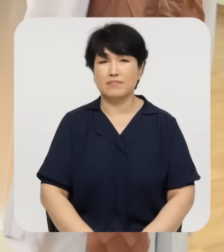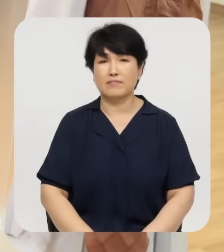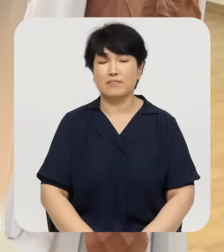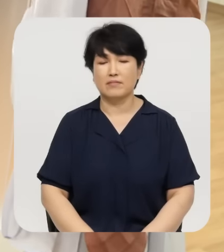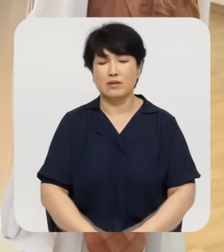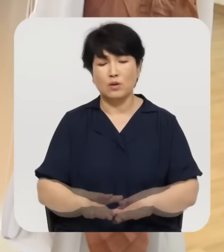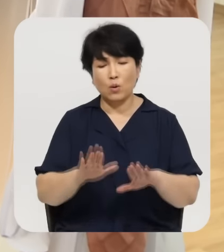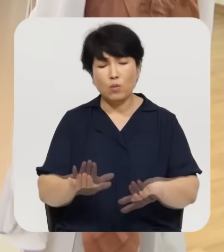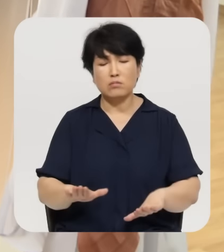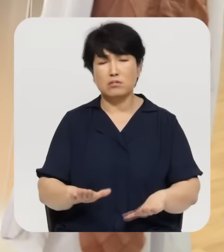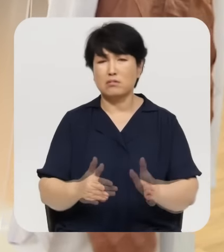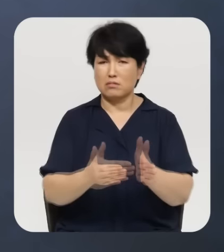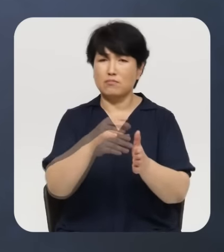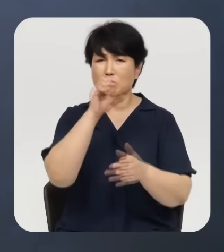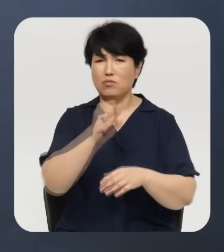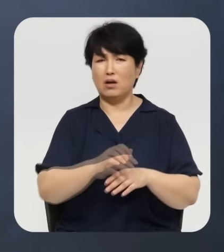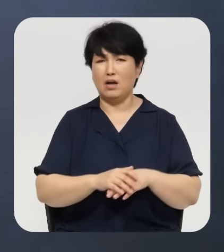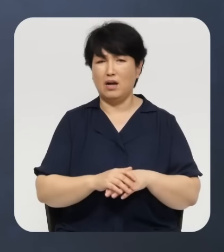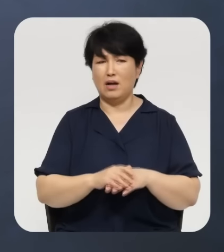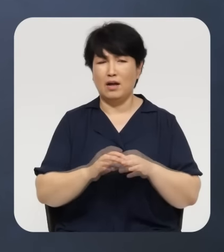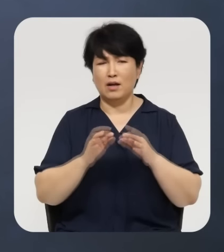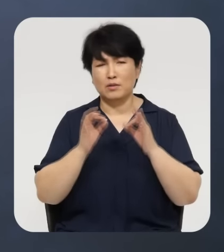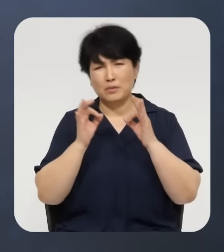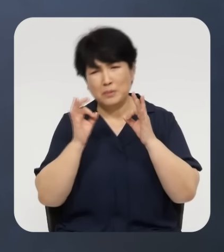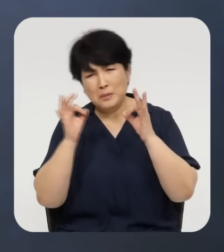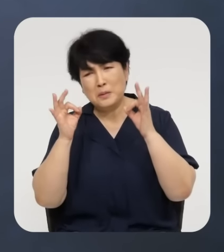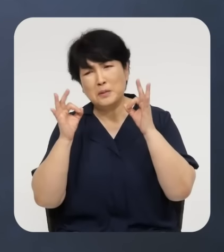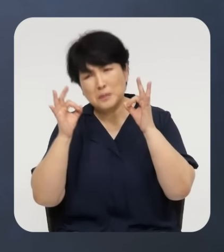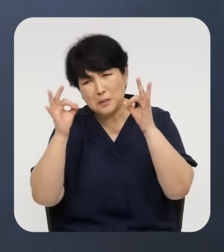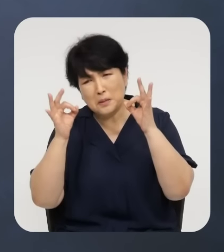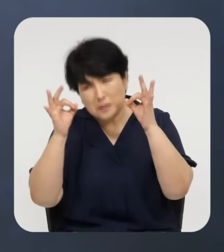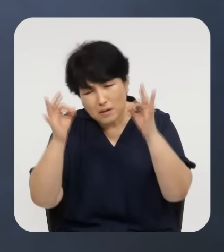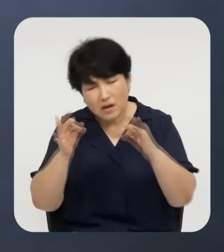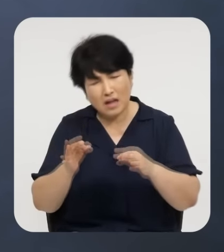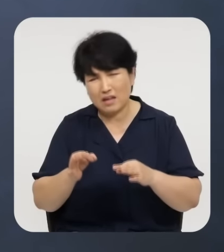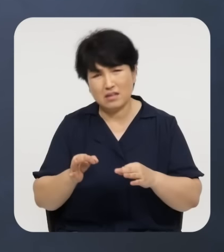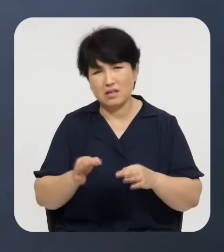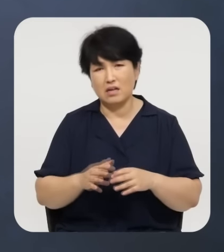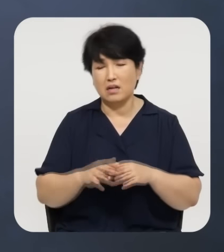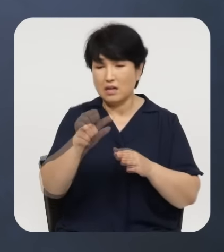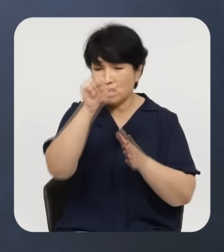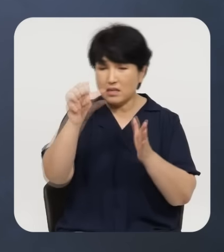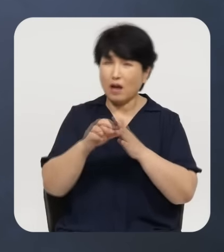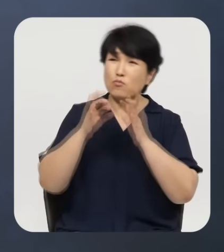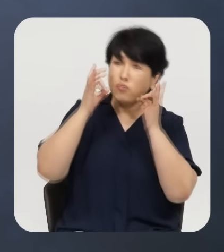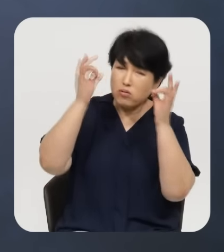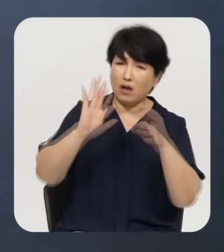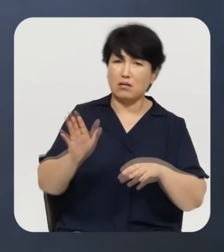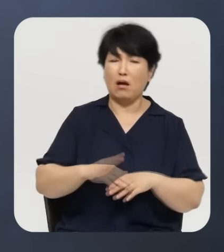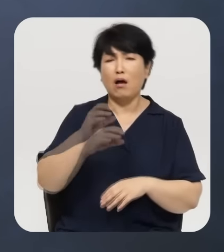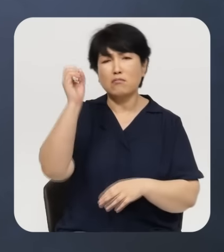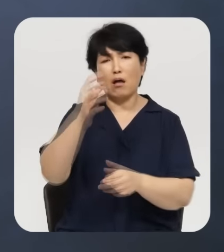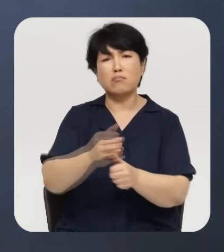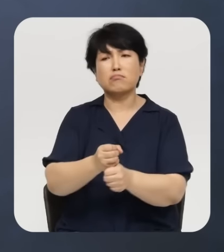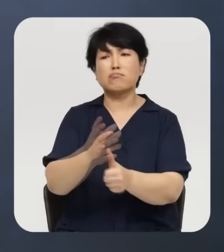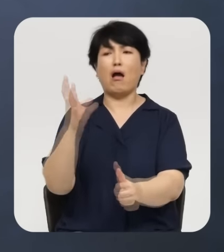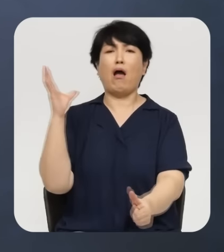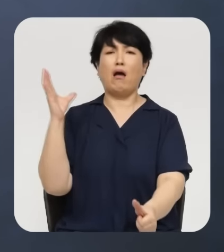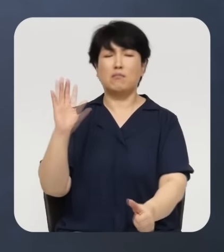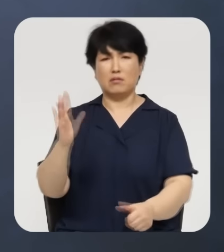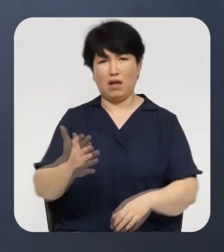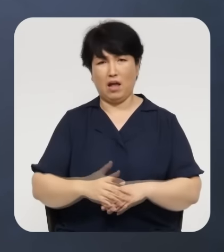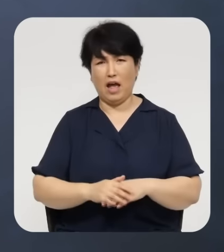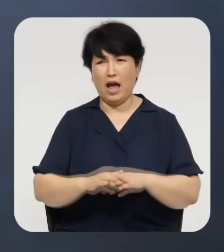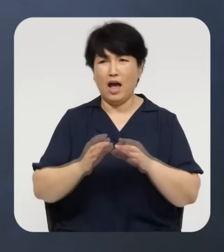그래 이렇게 딱 하면 오늘 해결하지 뭘 그걸 노력을 할 거 뭐가 있어. 인생은 노력할 거 없어. 그냥